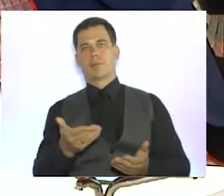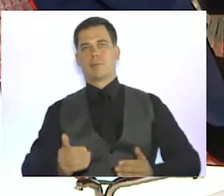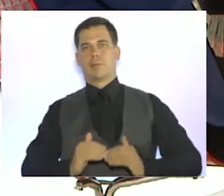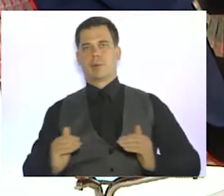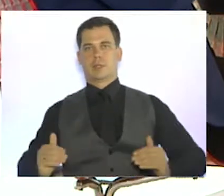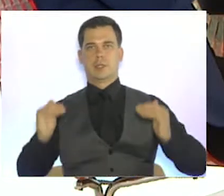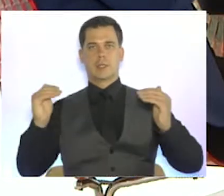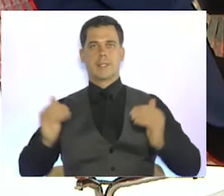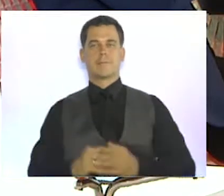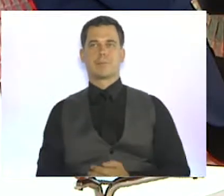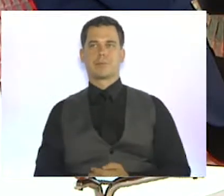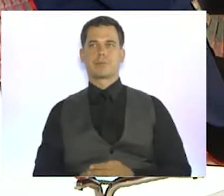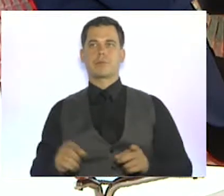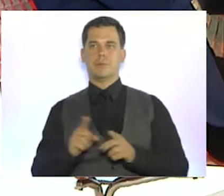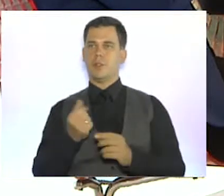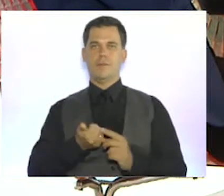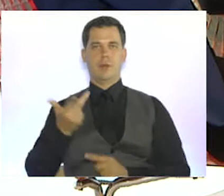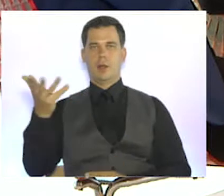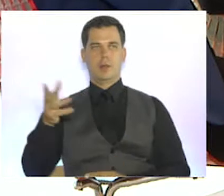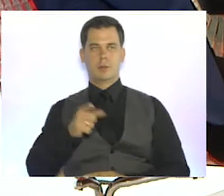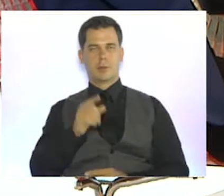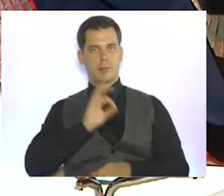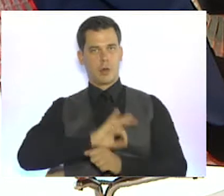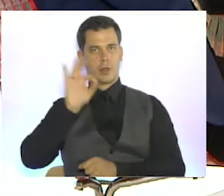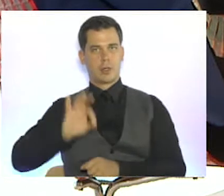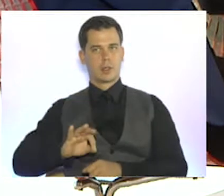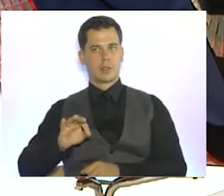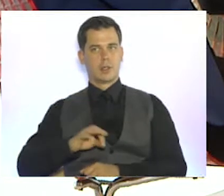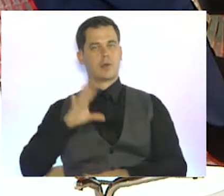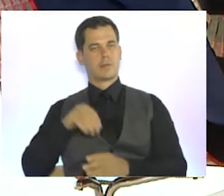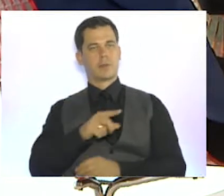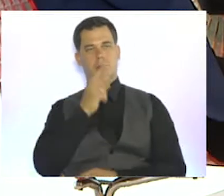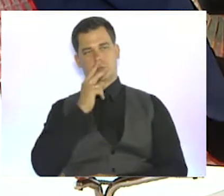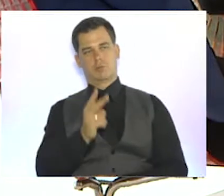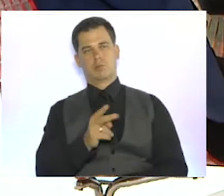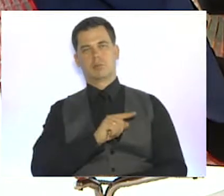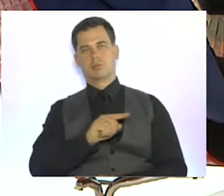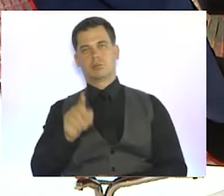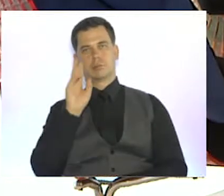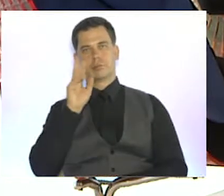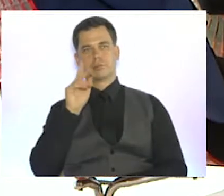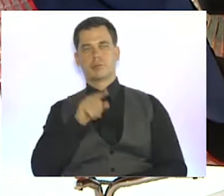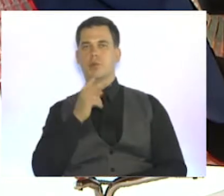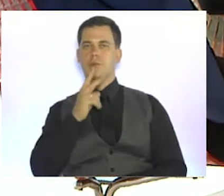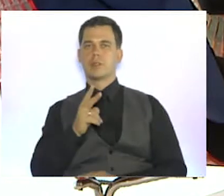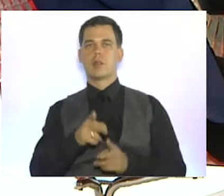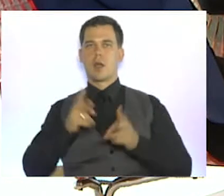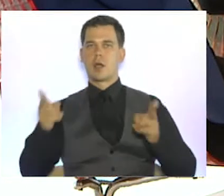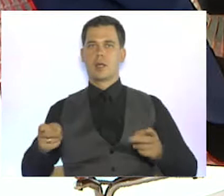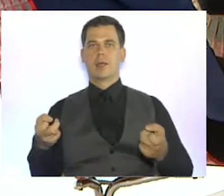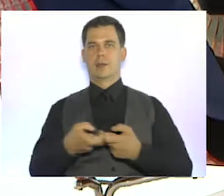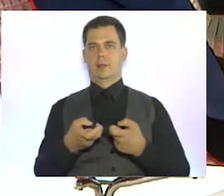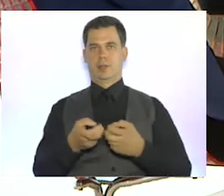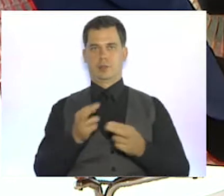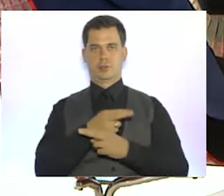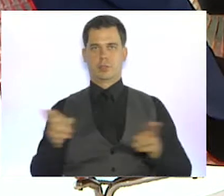wielu projektach odnajdujemy elementy, no, wkraczamy w epokę internetu rzeczy